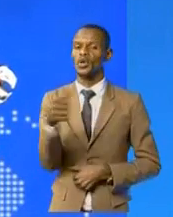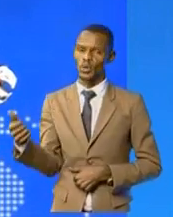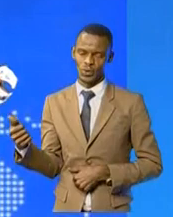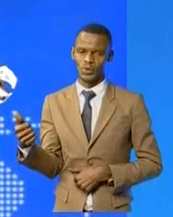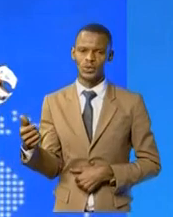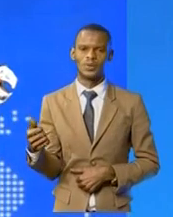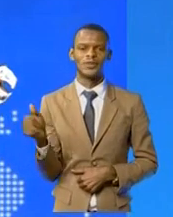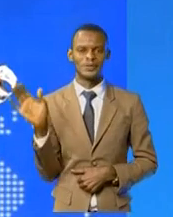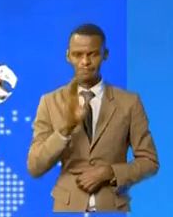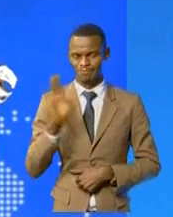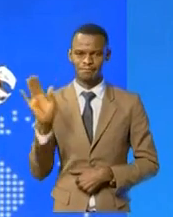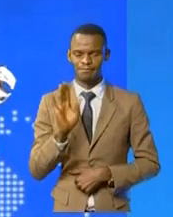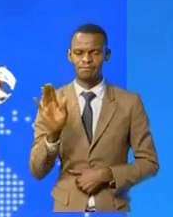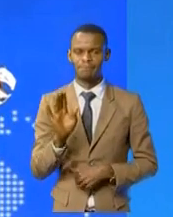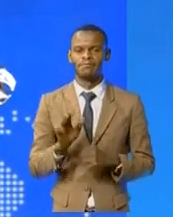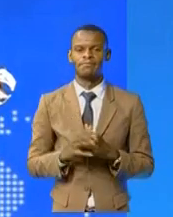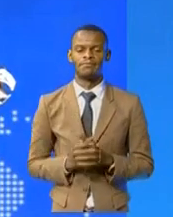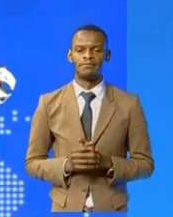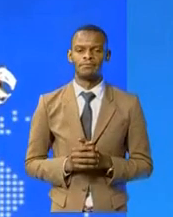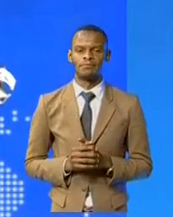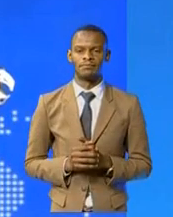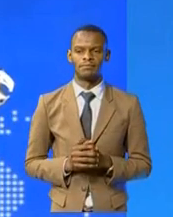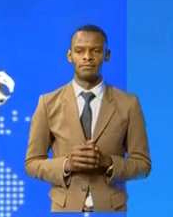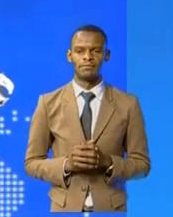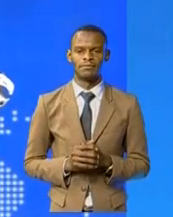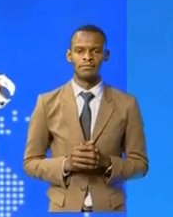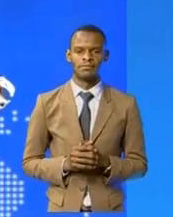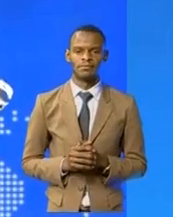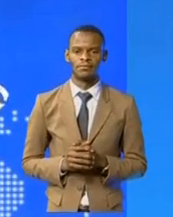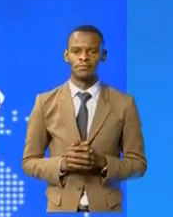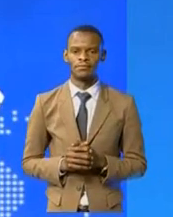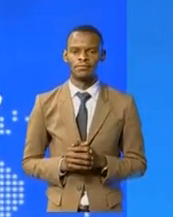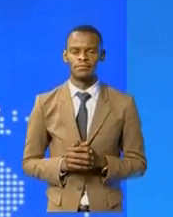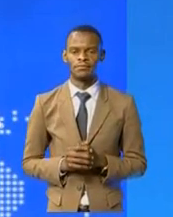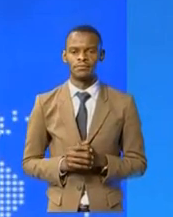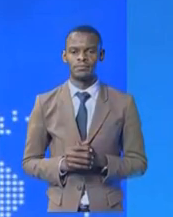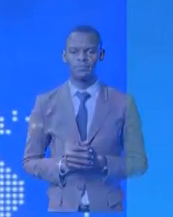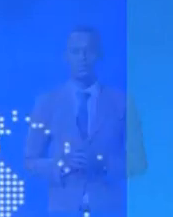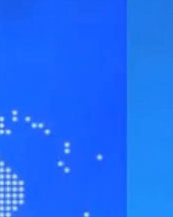Bouilaboaki pour la grande édition du journal. Je vous retrouve demain avec le même plaisir. Au revoir.